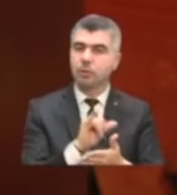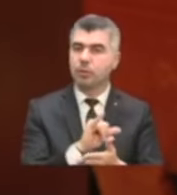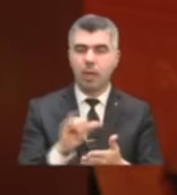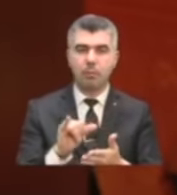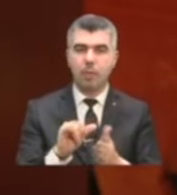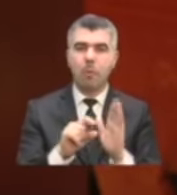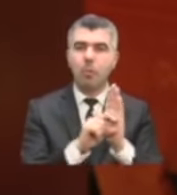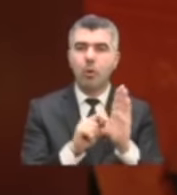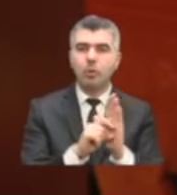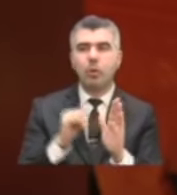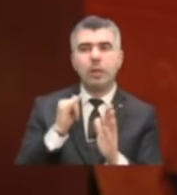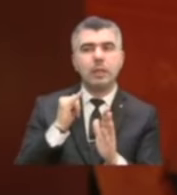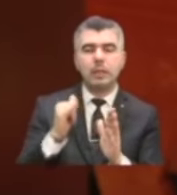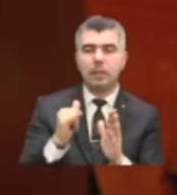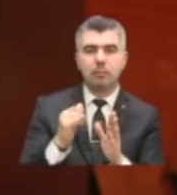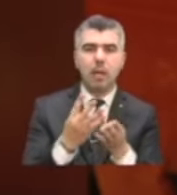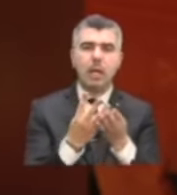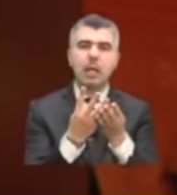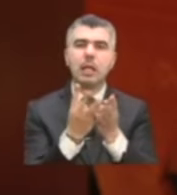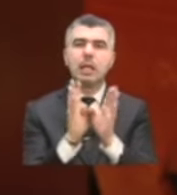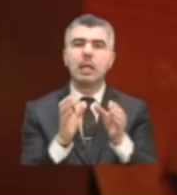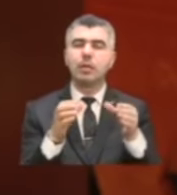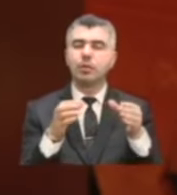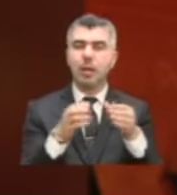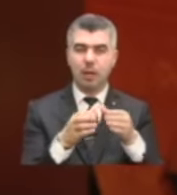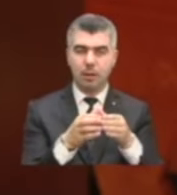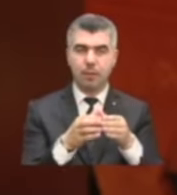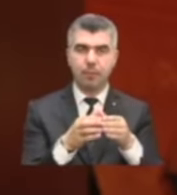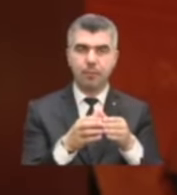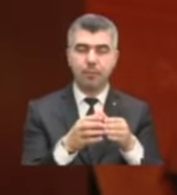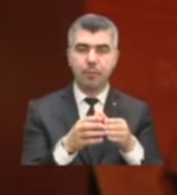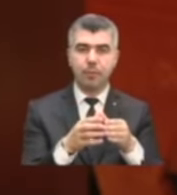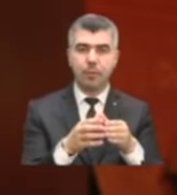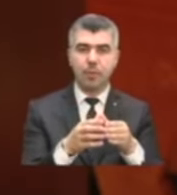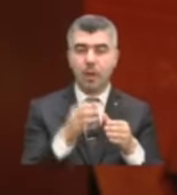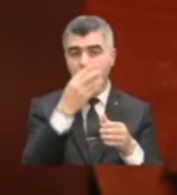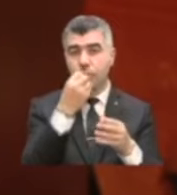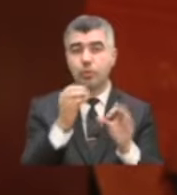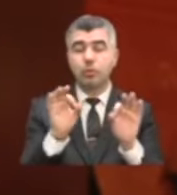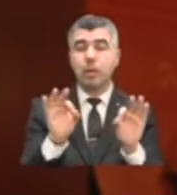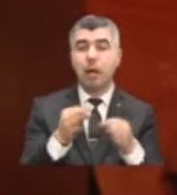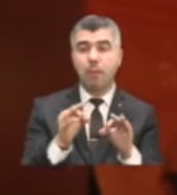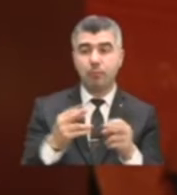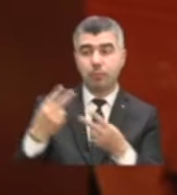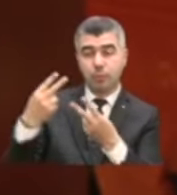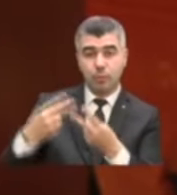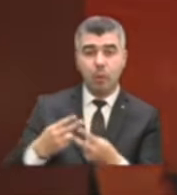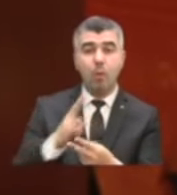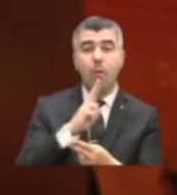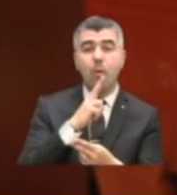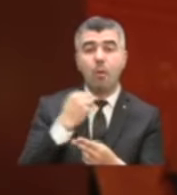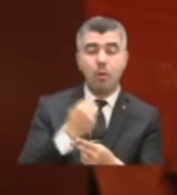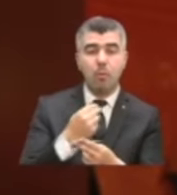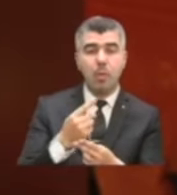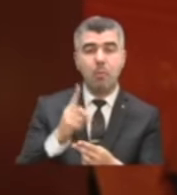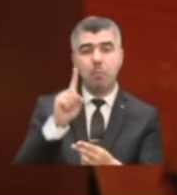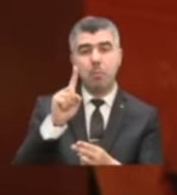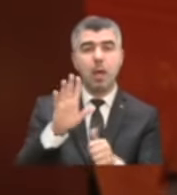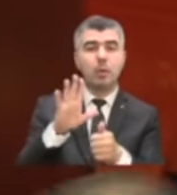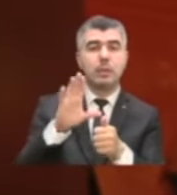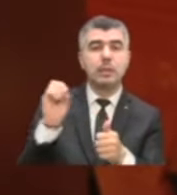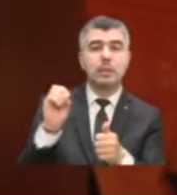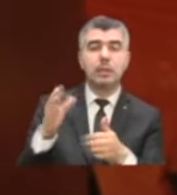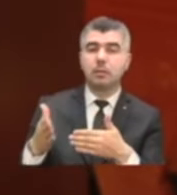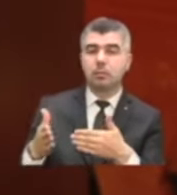هنا وتكلمنا عليه كذلك في اللجنه، وهاد ديور الشباب بعدا نفتحوهم. اليوم من مجيء هذه الحكومه كانوا شي 160 ولا 170 اللي